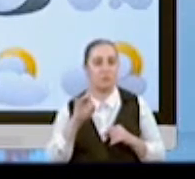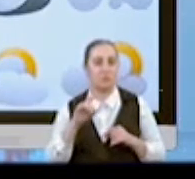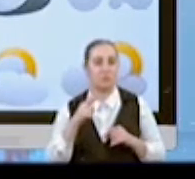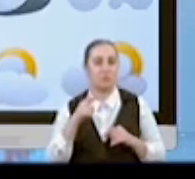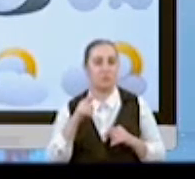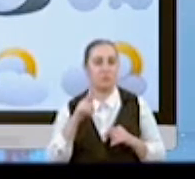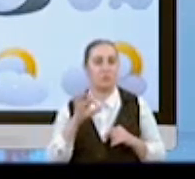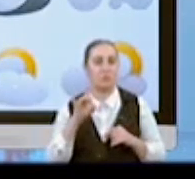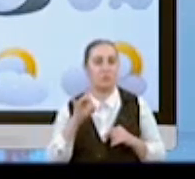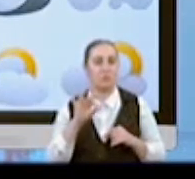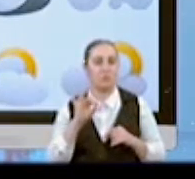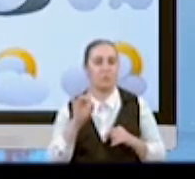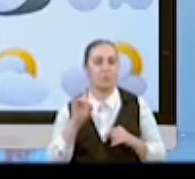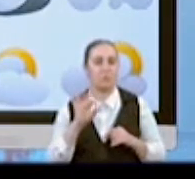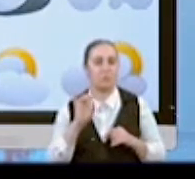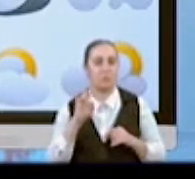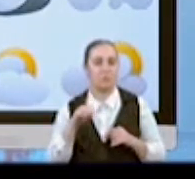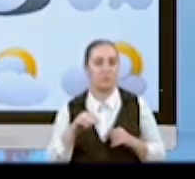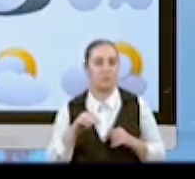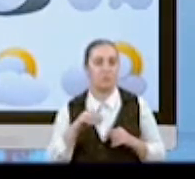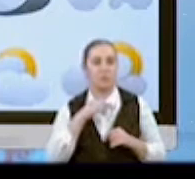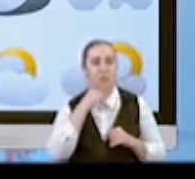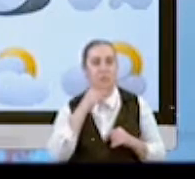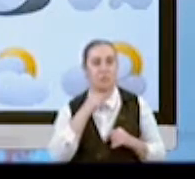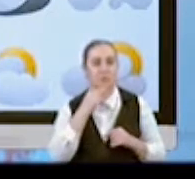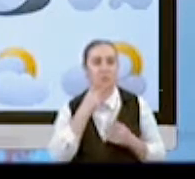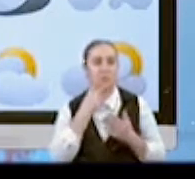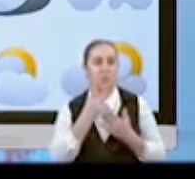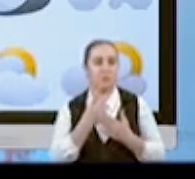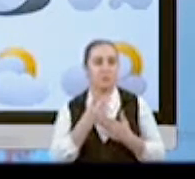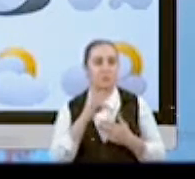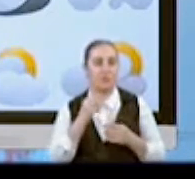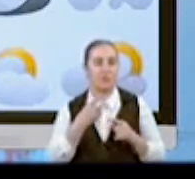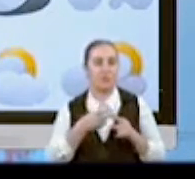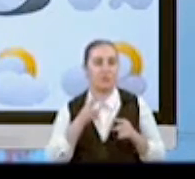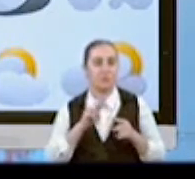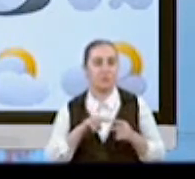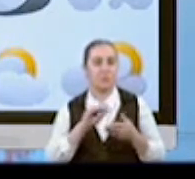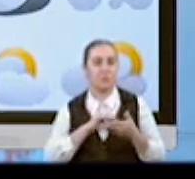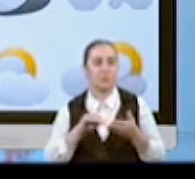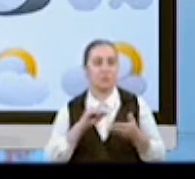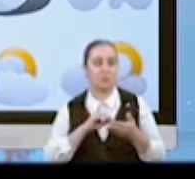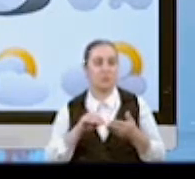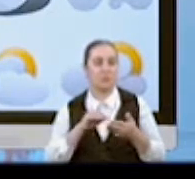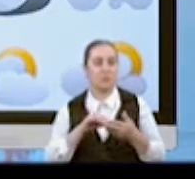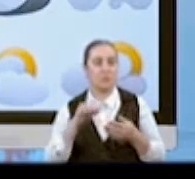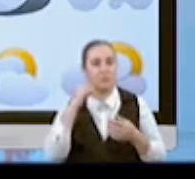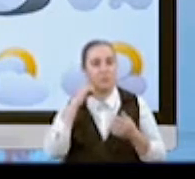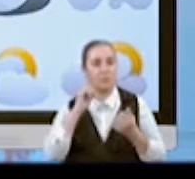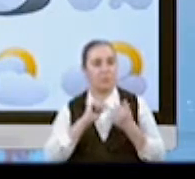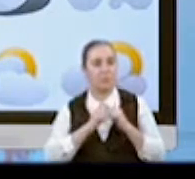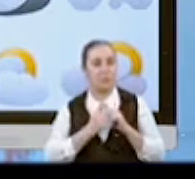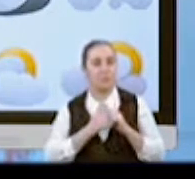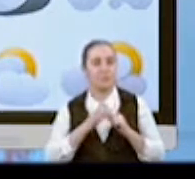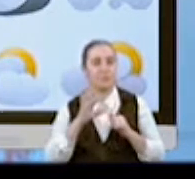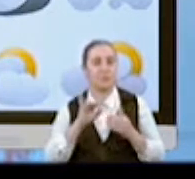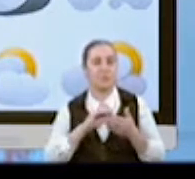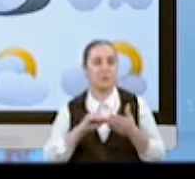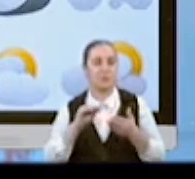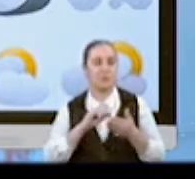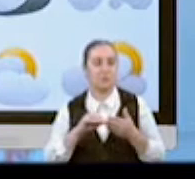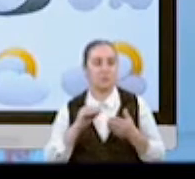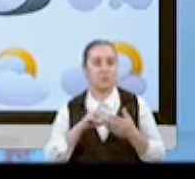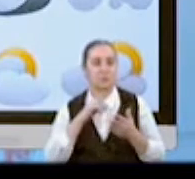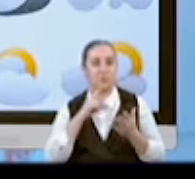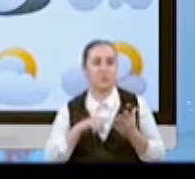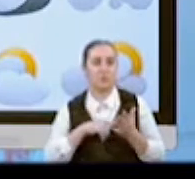«ветер», «горизонт». Обратите внимание на их написание. Запомните и запишите